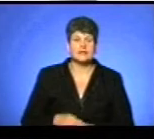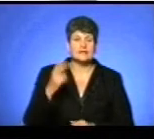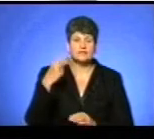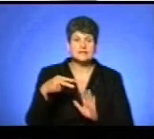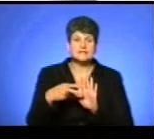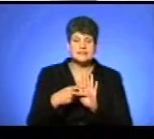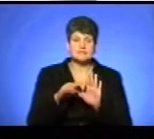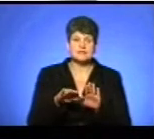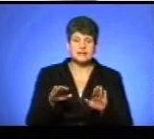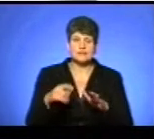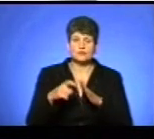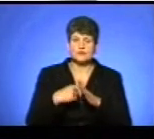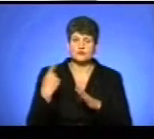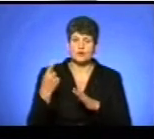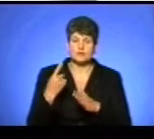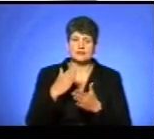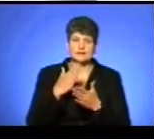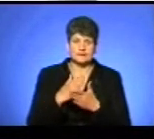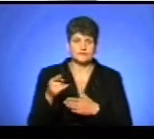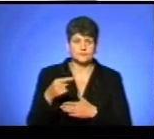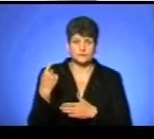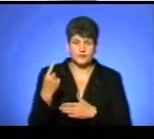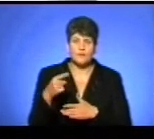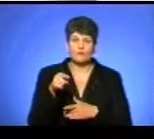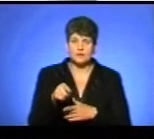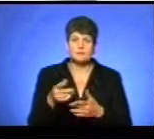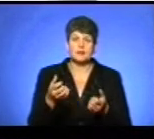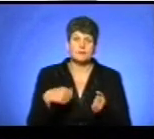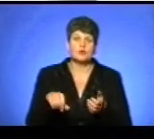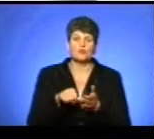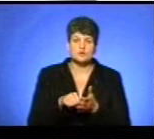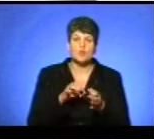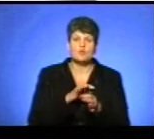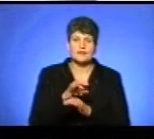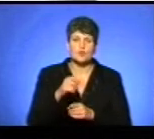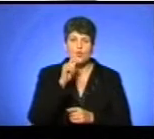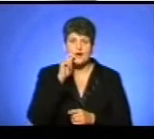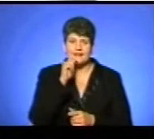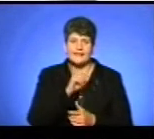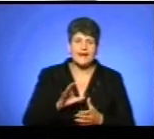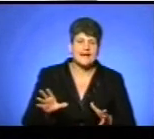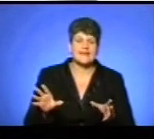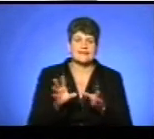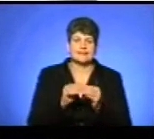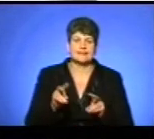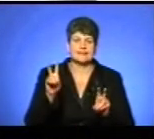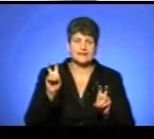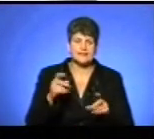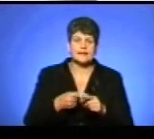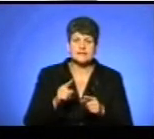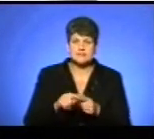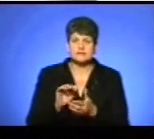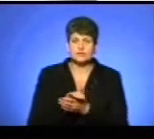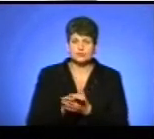Сім дітей із Донеччини таборують на Тернопільщині. Вони беруть участь у проєкті «Україна єдина», мета якого – знайомство дітей Східної та